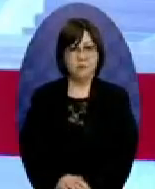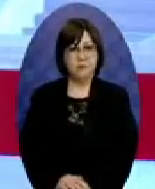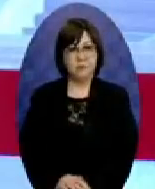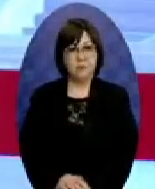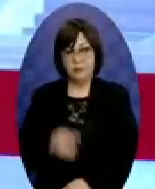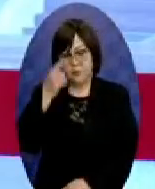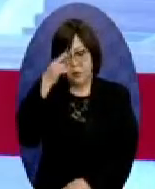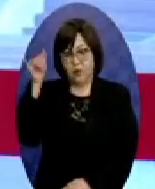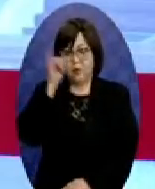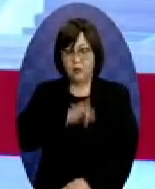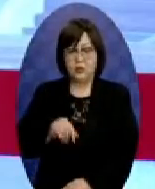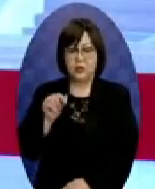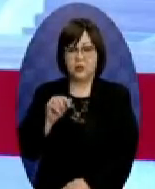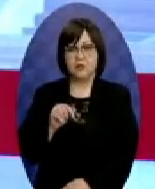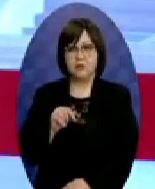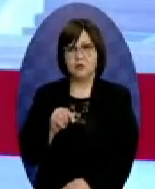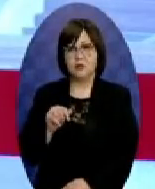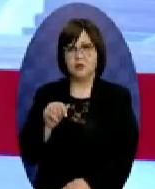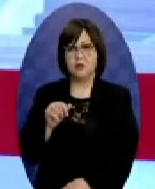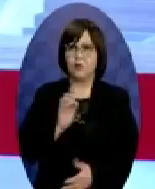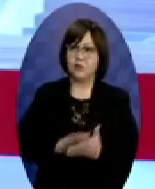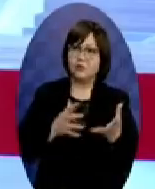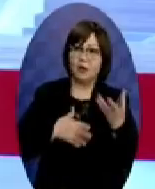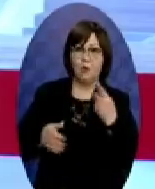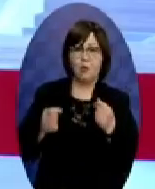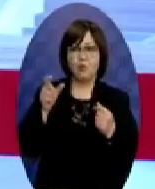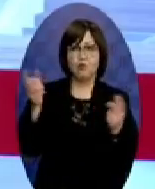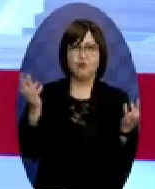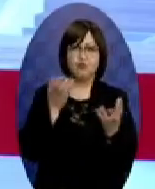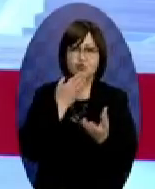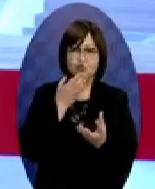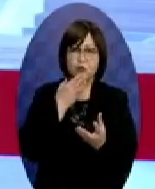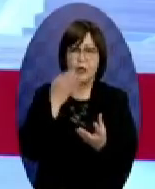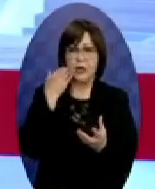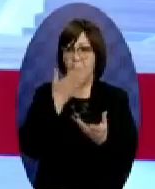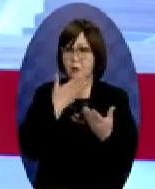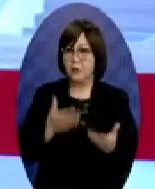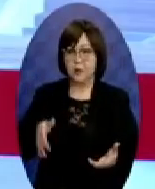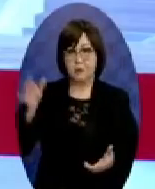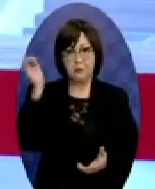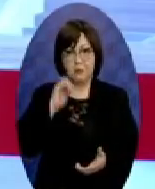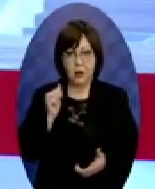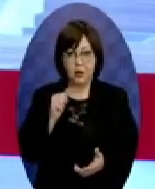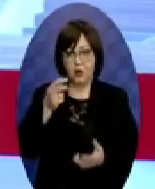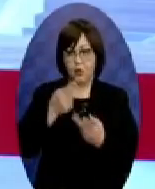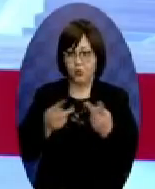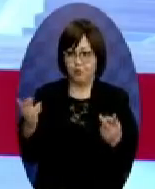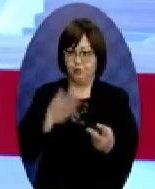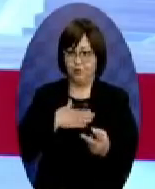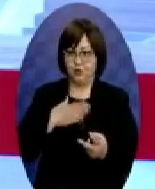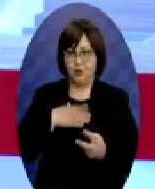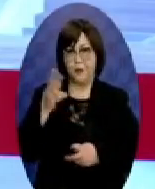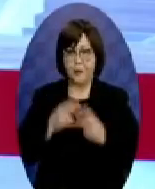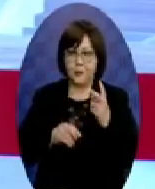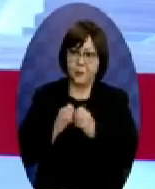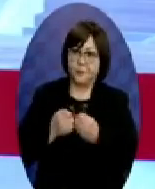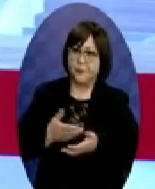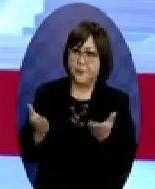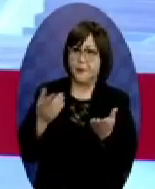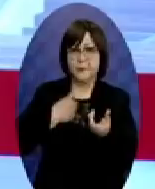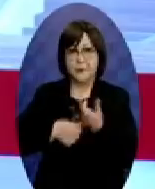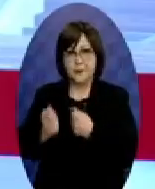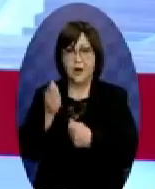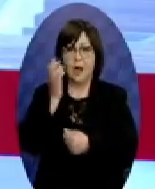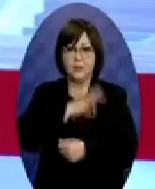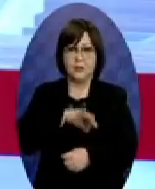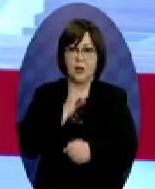За манай улсын зах зээл баг үндэсний үйлдвэрлэгчдэд цагаан сар үндэснийх баяр наадмаар л бүтээгдэхүүнээ төлөхөө борлуулж ашигтай ажиллах ховорхон боломж